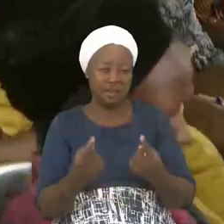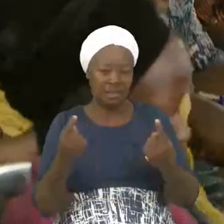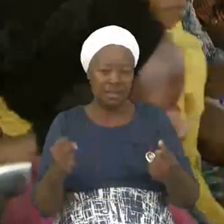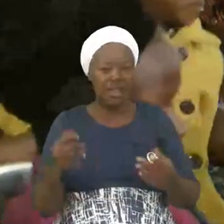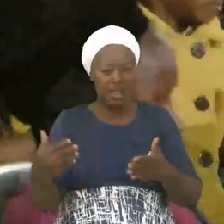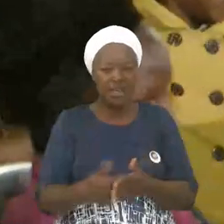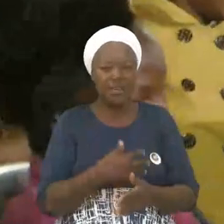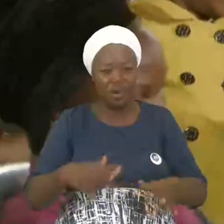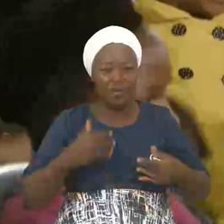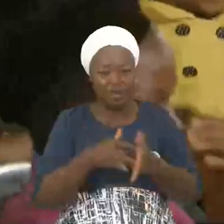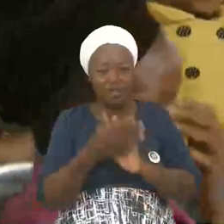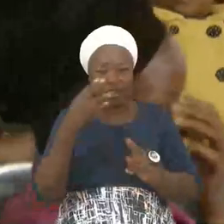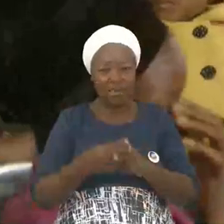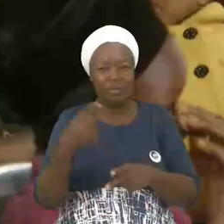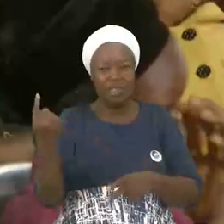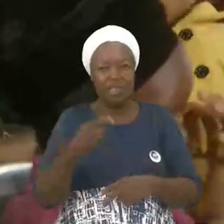iniquités.